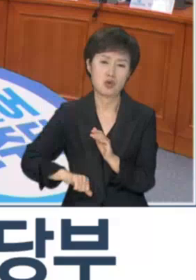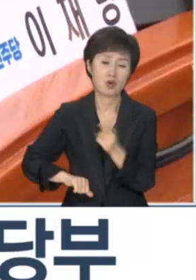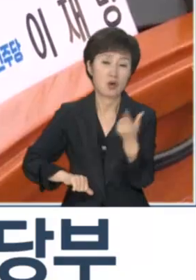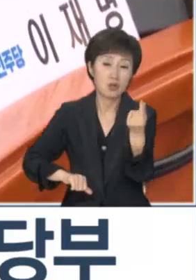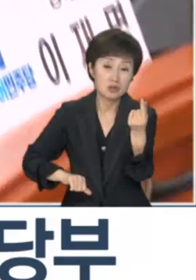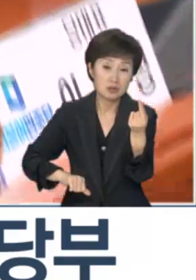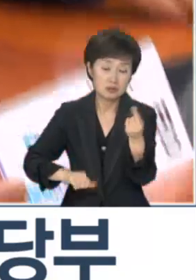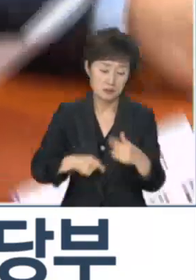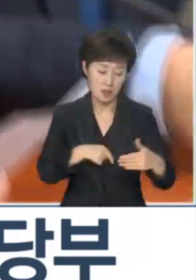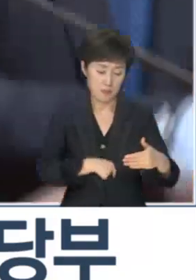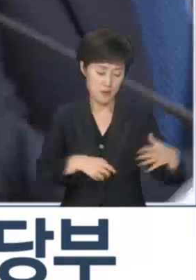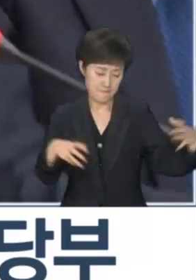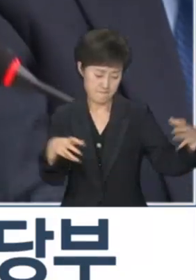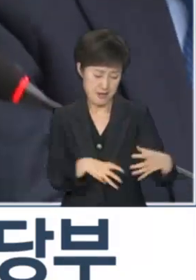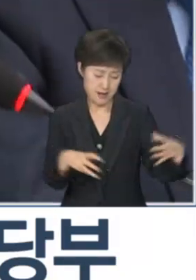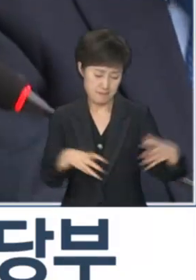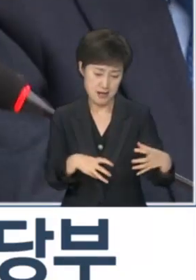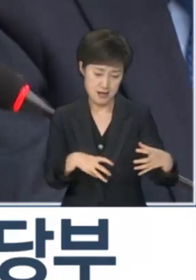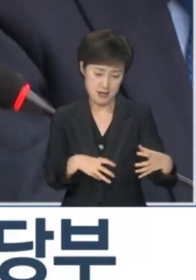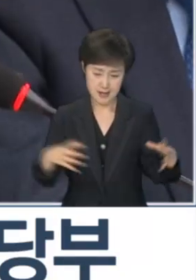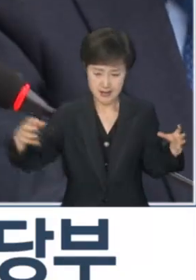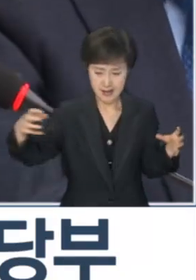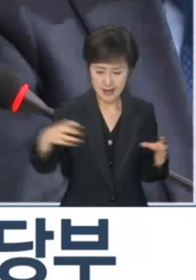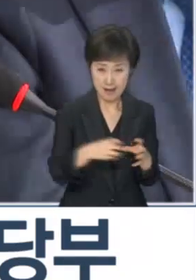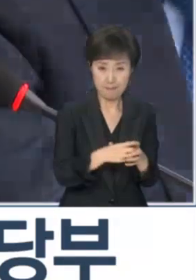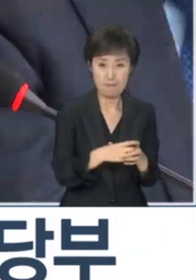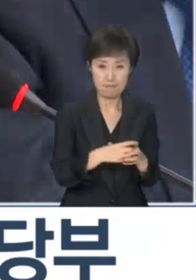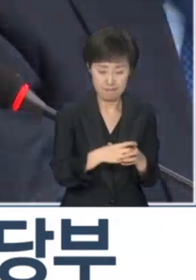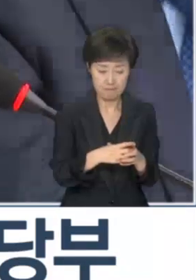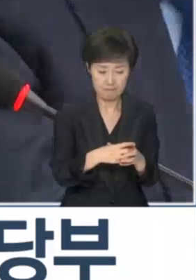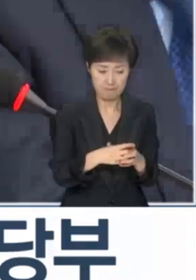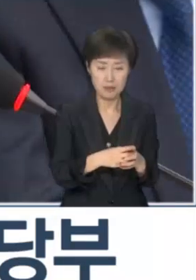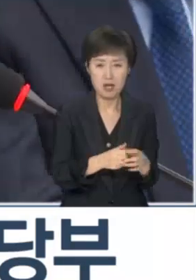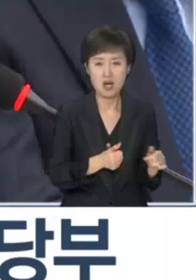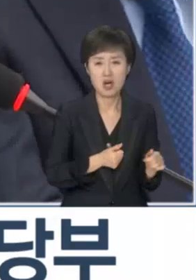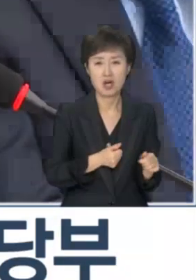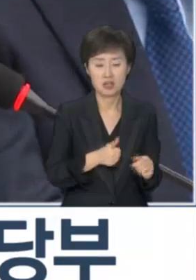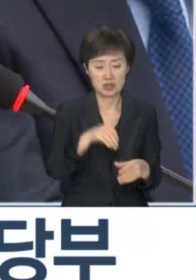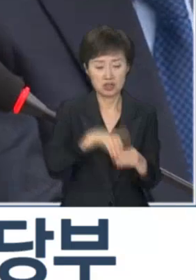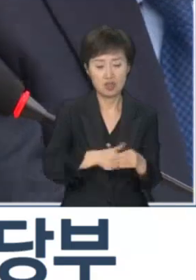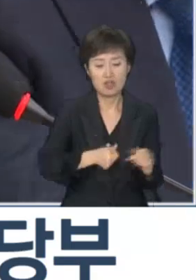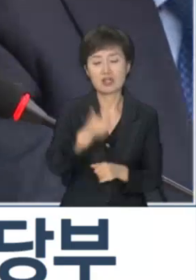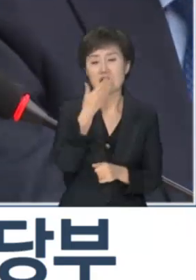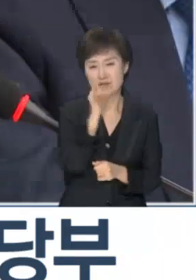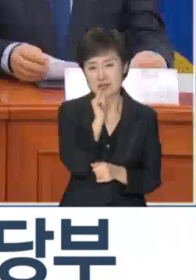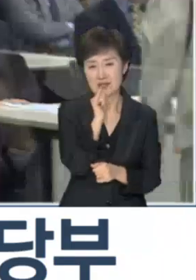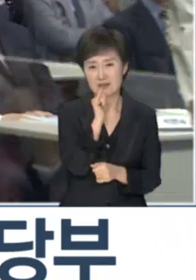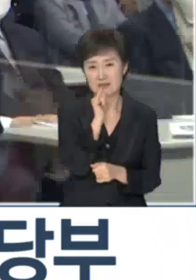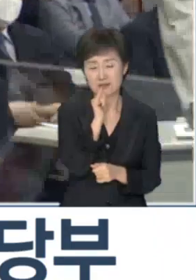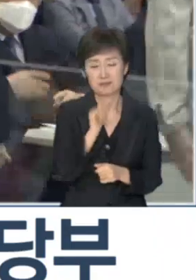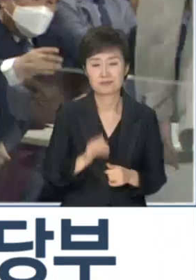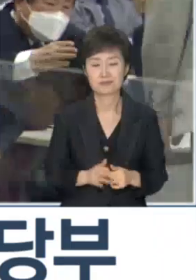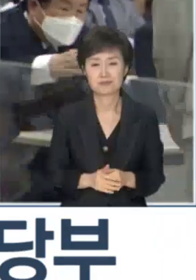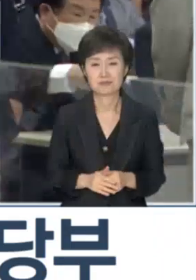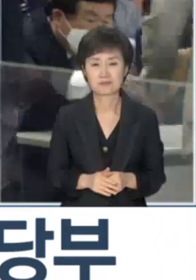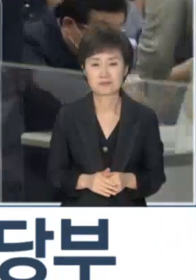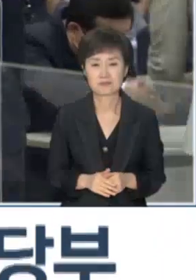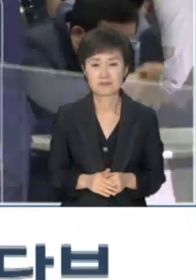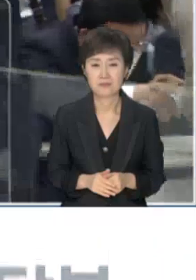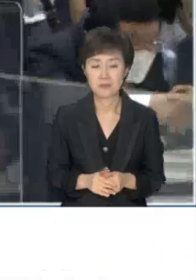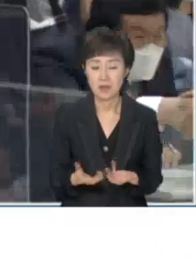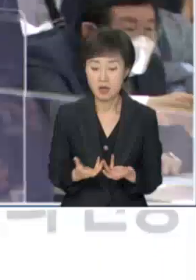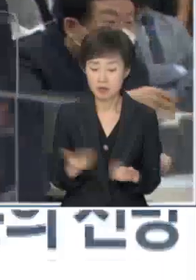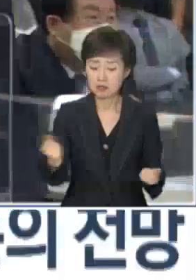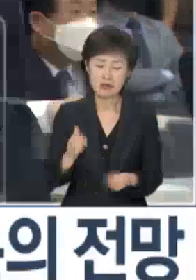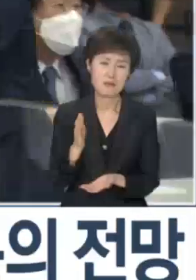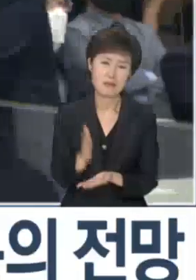중도층을 끌어올 수 있어서 선거에 승리하는 것이 선거의 근본적인 공식이지 않습니까? 이런 상황에서 보면 분열을